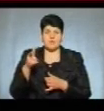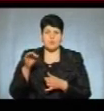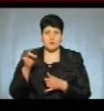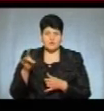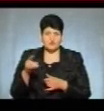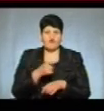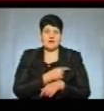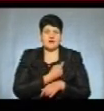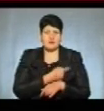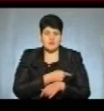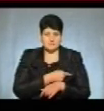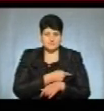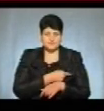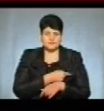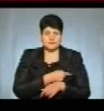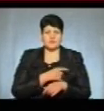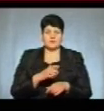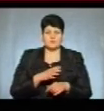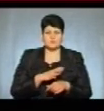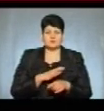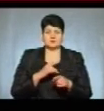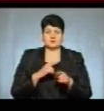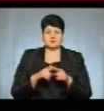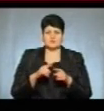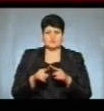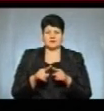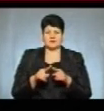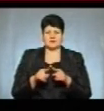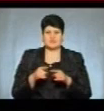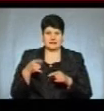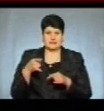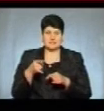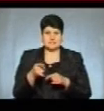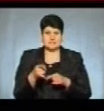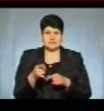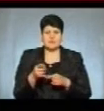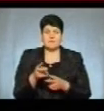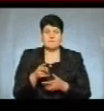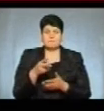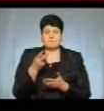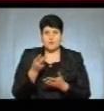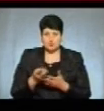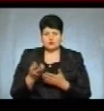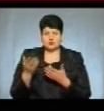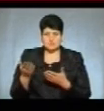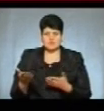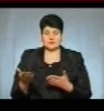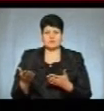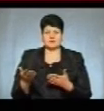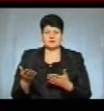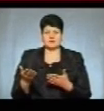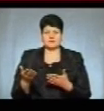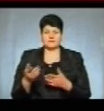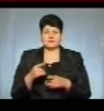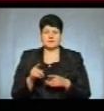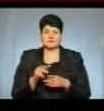лікарню, і привезла скора на таксі. На таксі положили, лікарі вже був, дивився снімки ті,